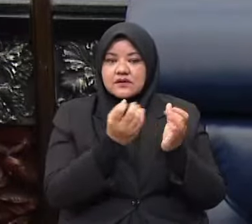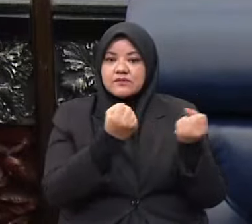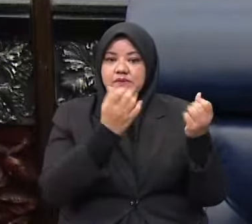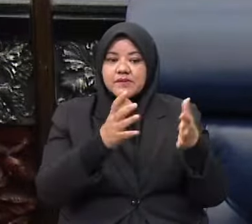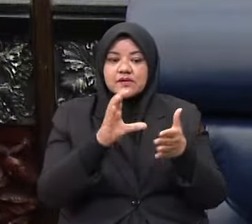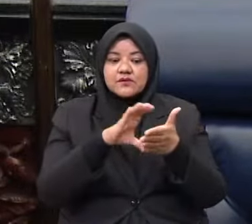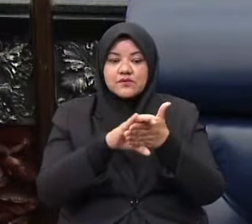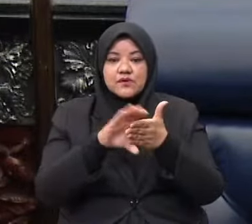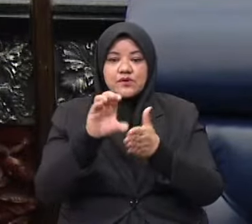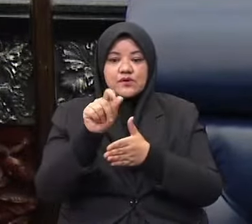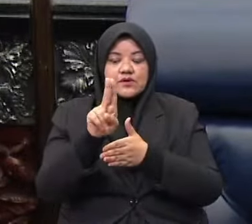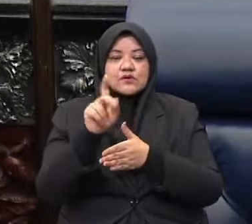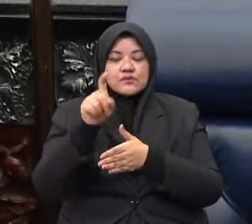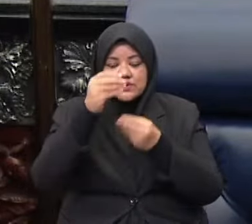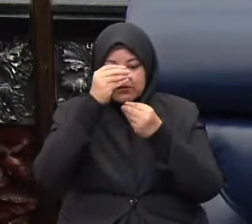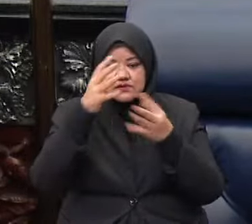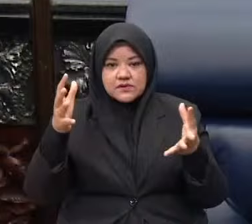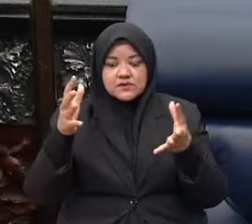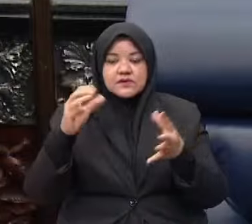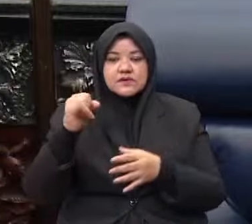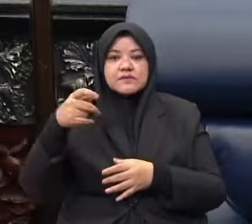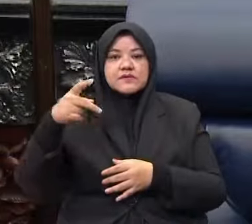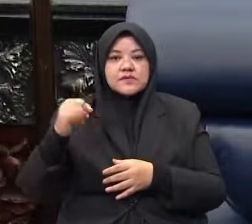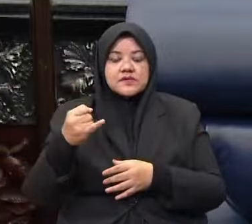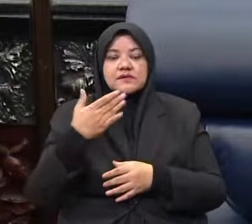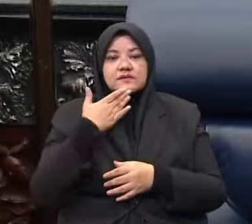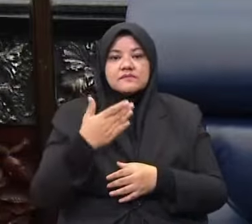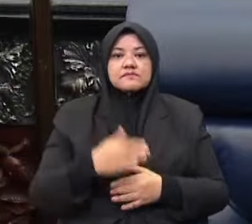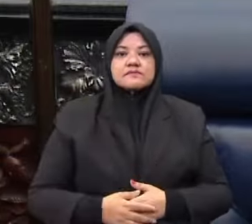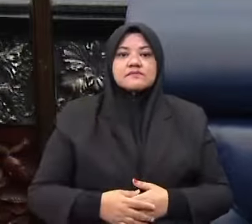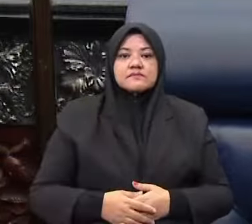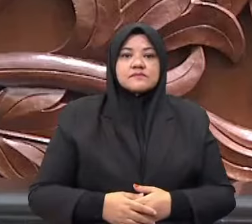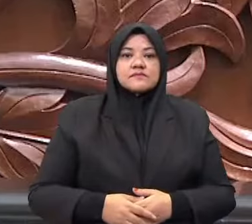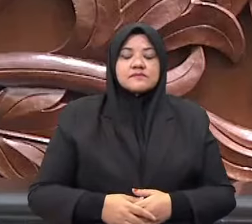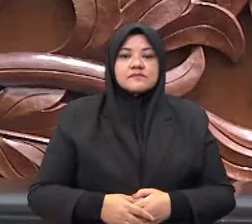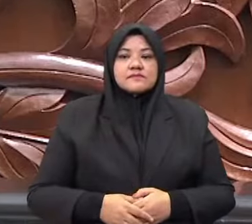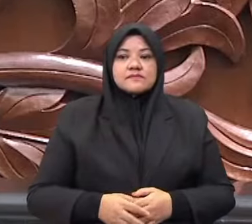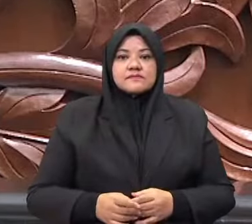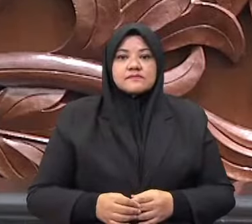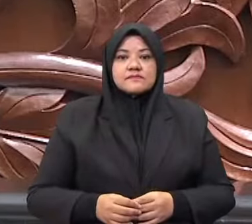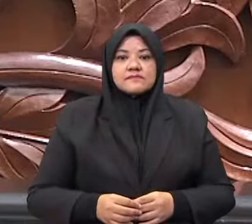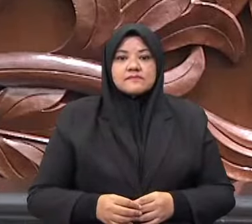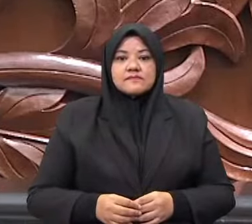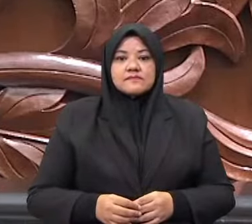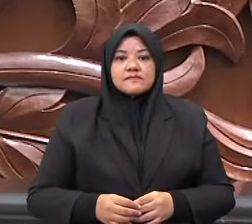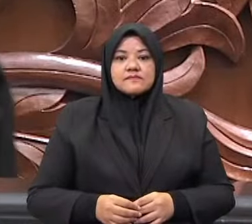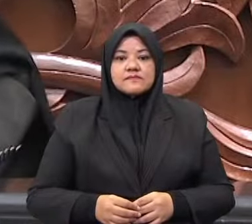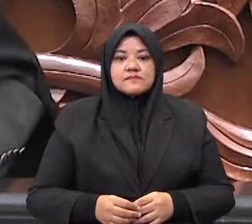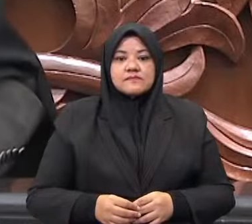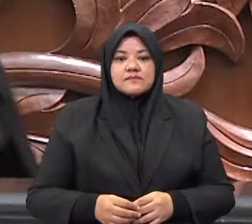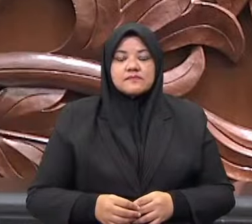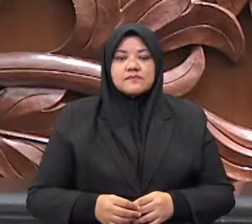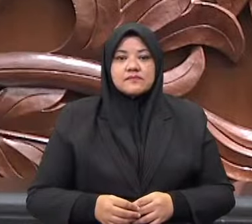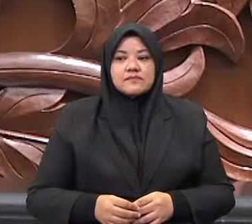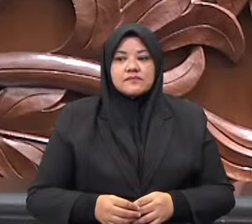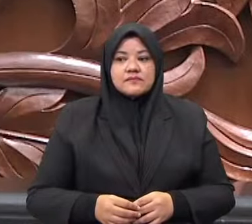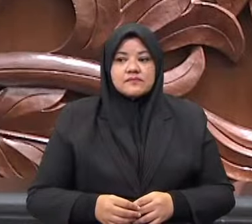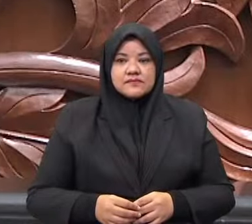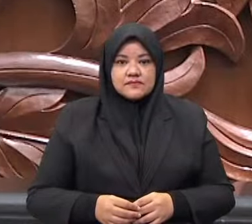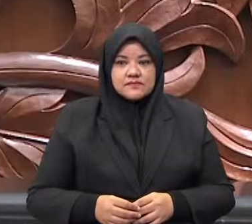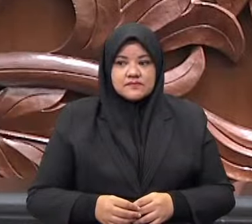OKU, maka dia perlu memberikan maklumat itu kepada pihak JBJ. Terima kasih.